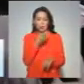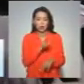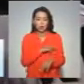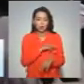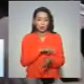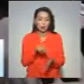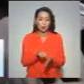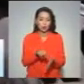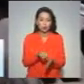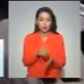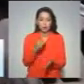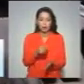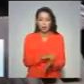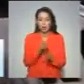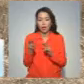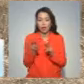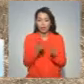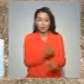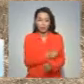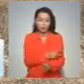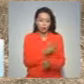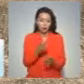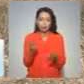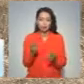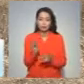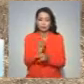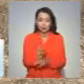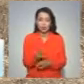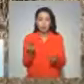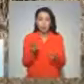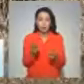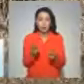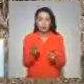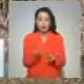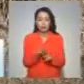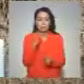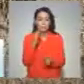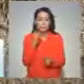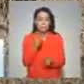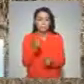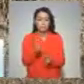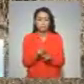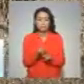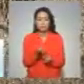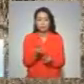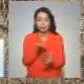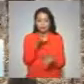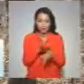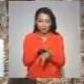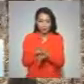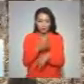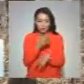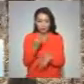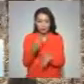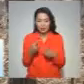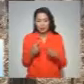участковых наркологов. Мол, отлично мотивируют лечиться. Полиции же констатируют, нарколаборатории в регионе не обнаружили. Трафик идет